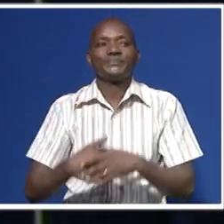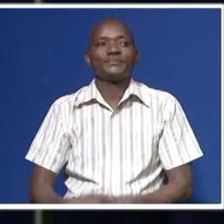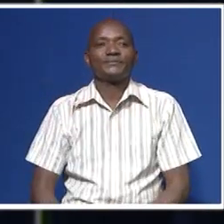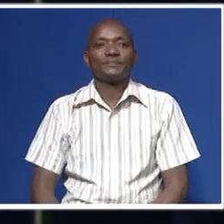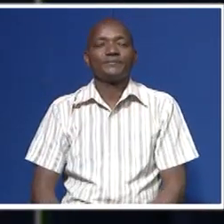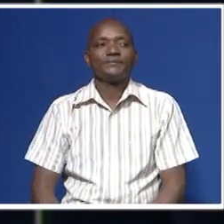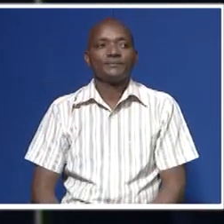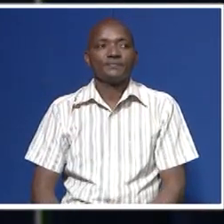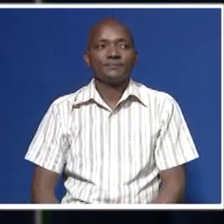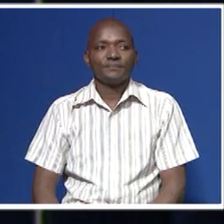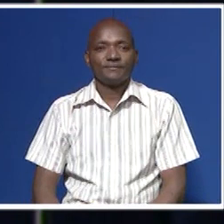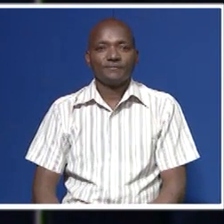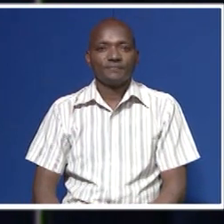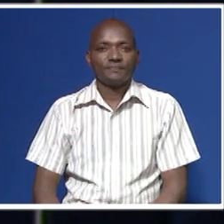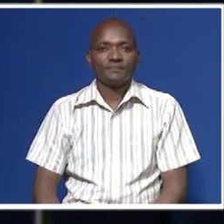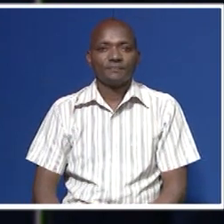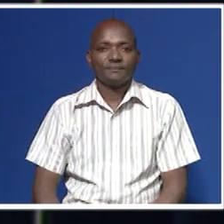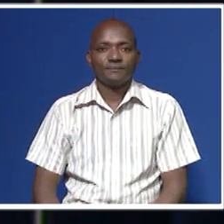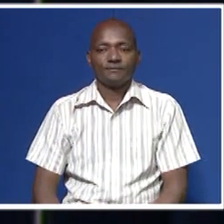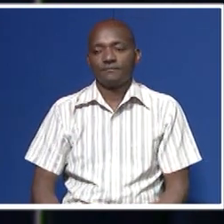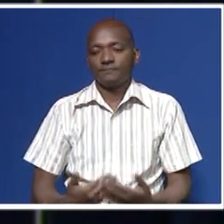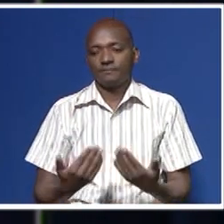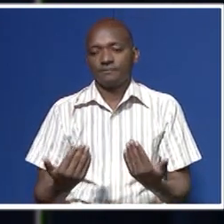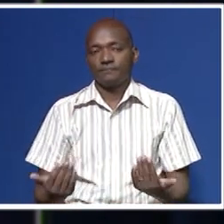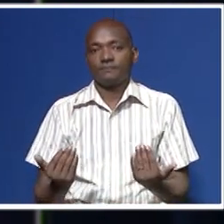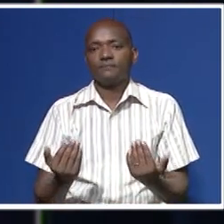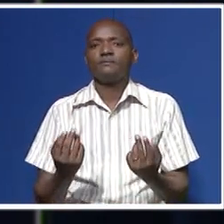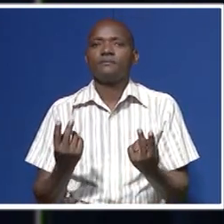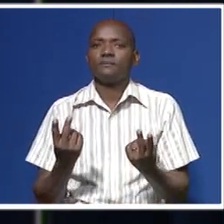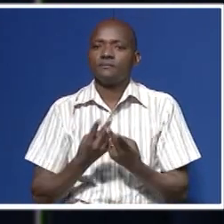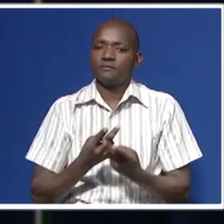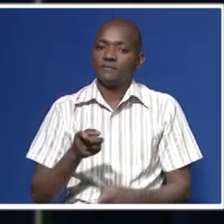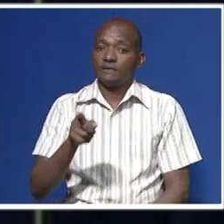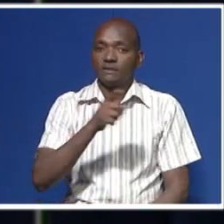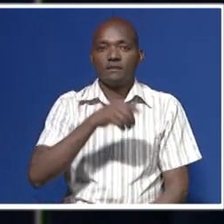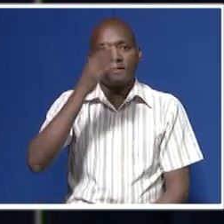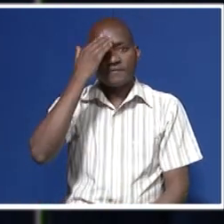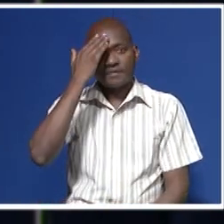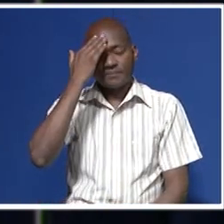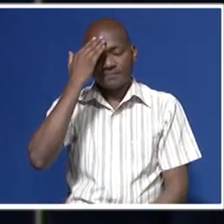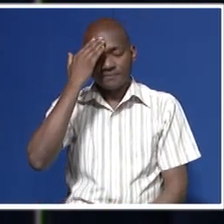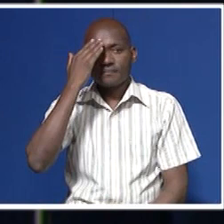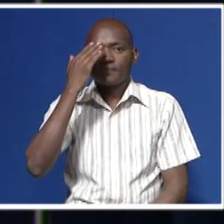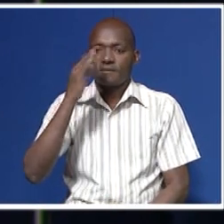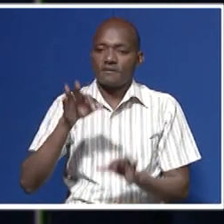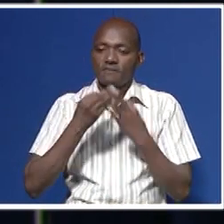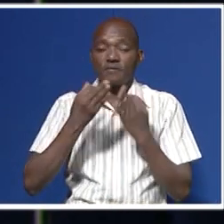As everybody knows, my family, kama kila mmoja ajuavyo, familia yangu na nchi yetu,